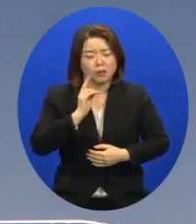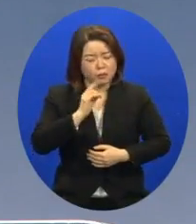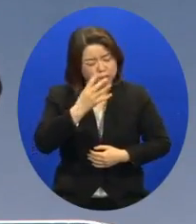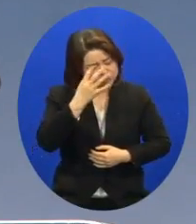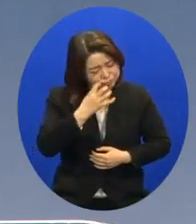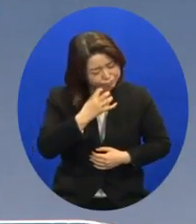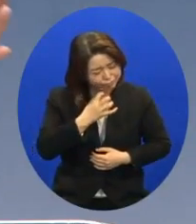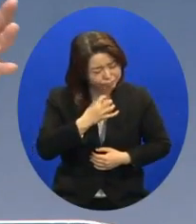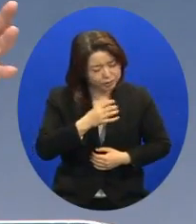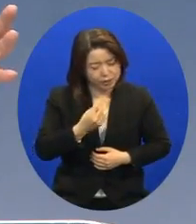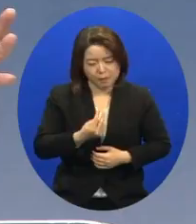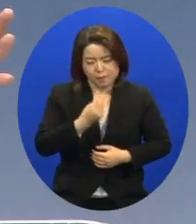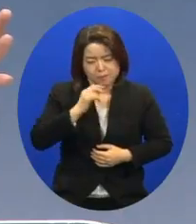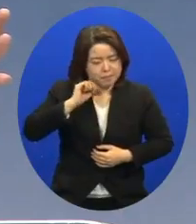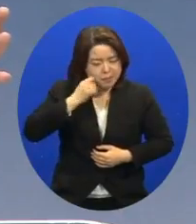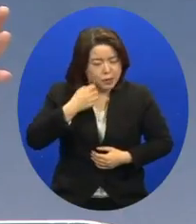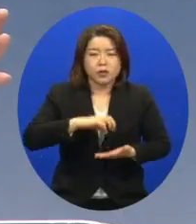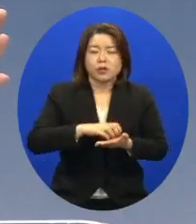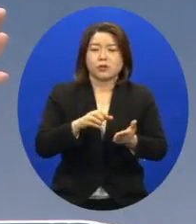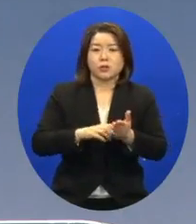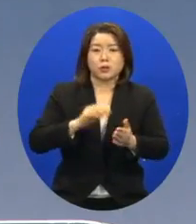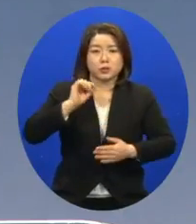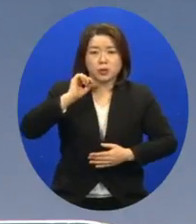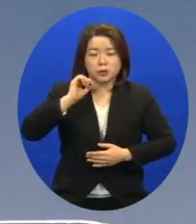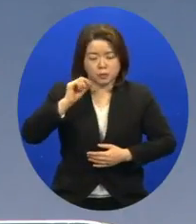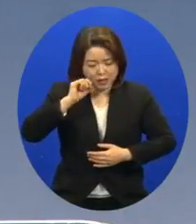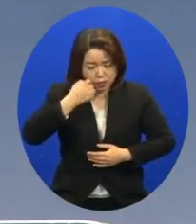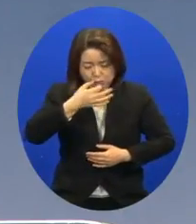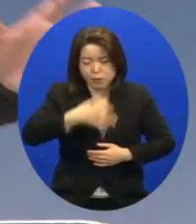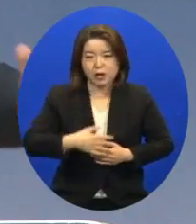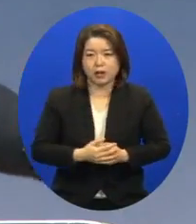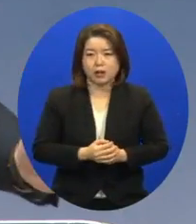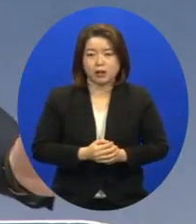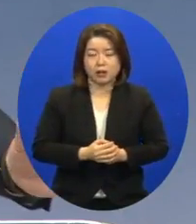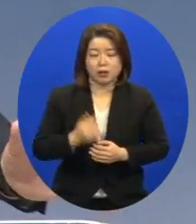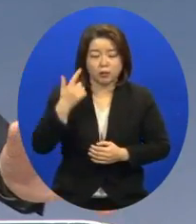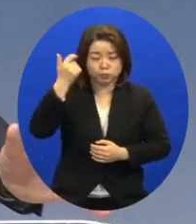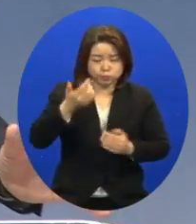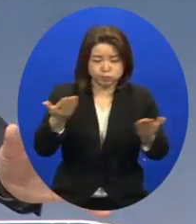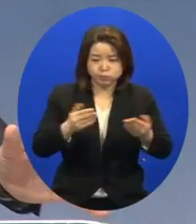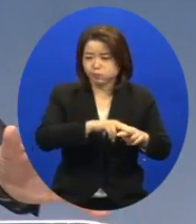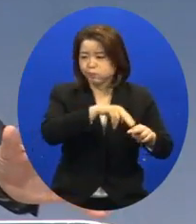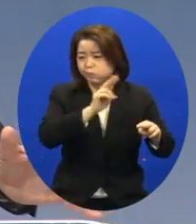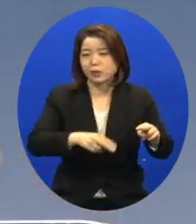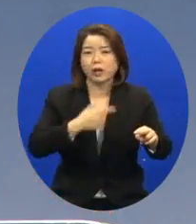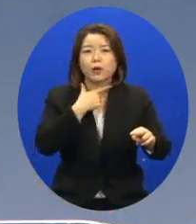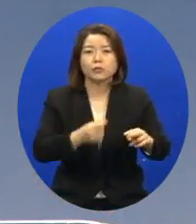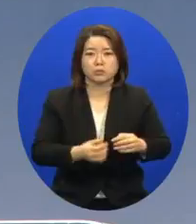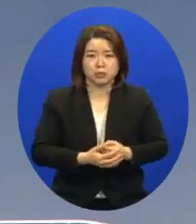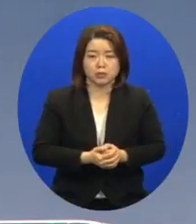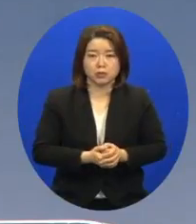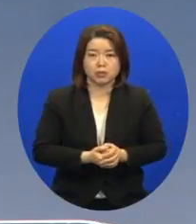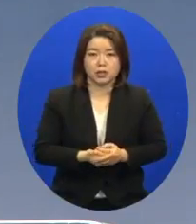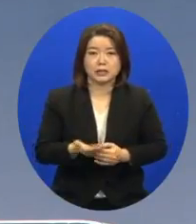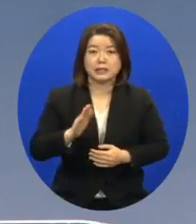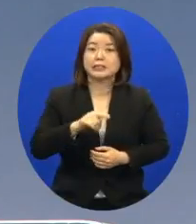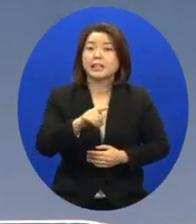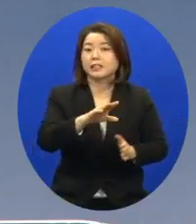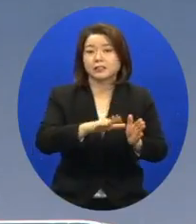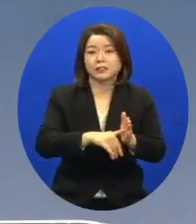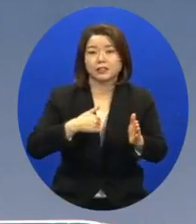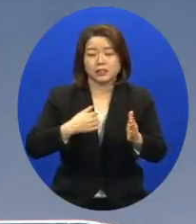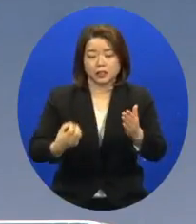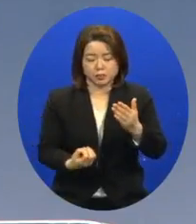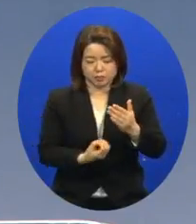일이었어 숨을 쉬기가 어려웠습니다 목회도 모으고 다 내려놓고 싶었어요 그때의 제 속에서